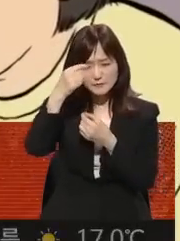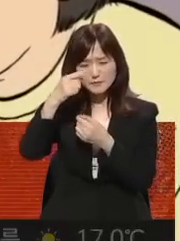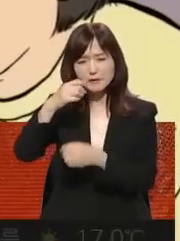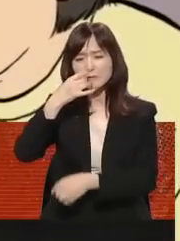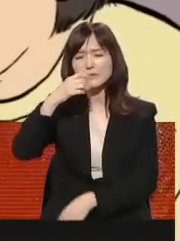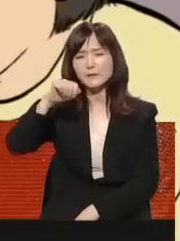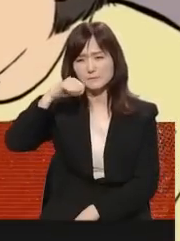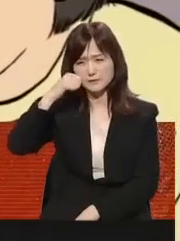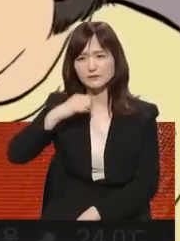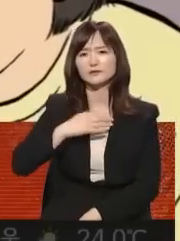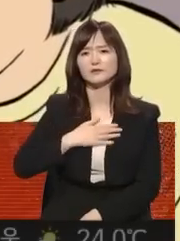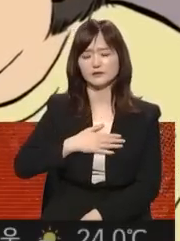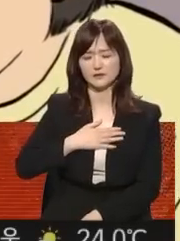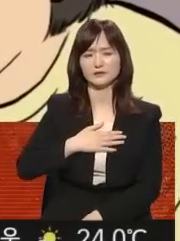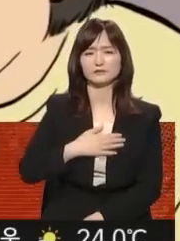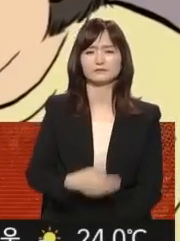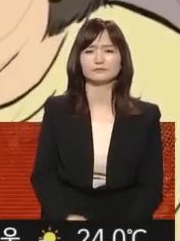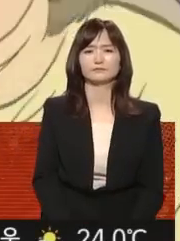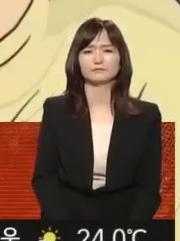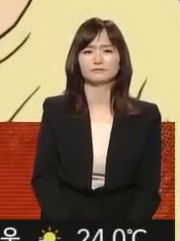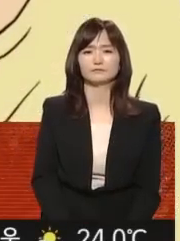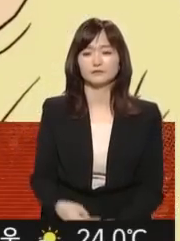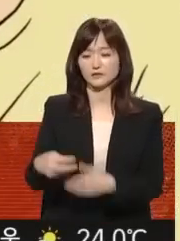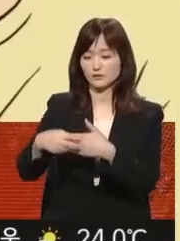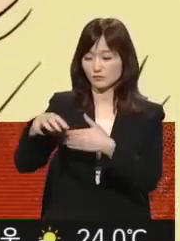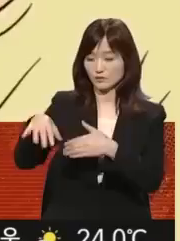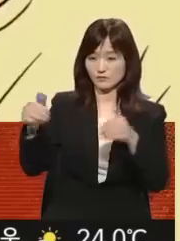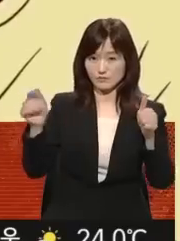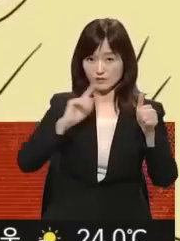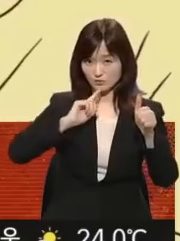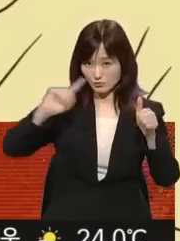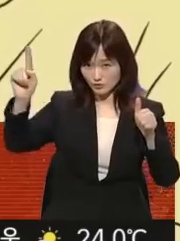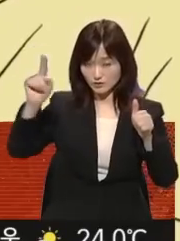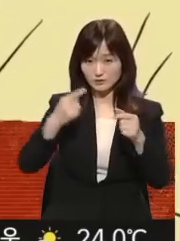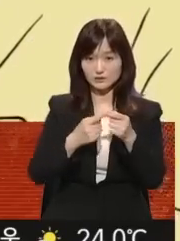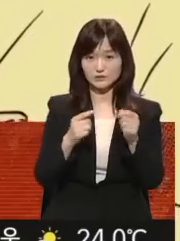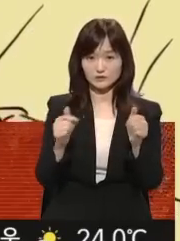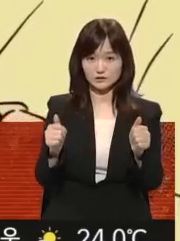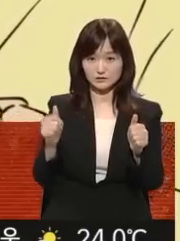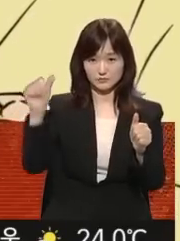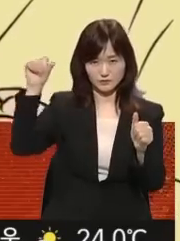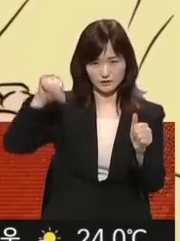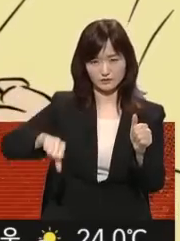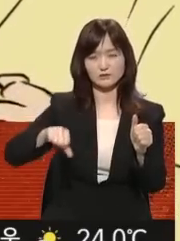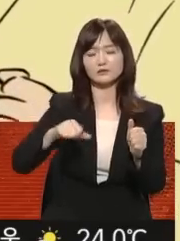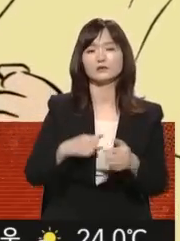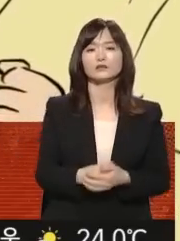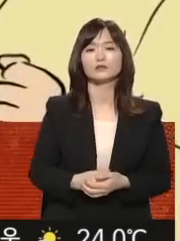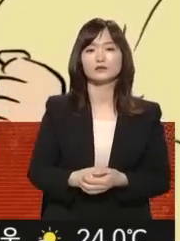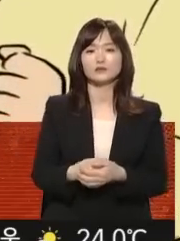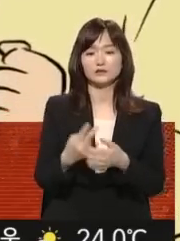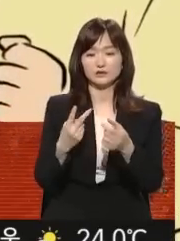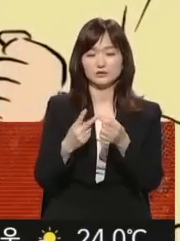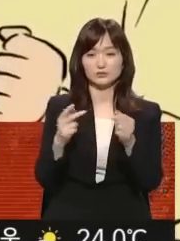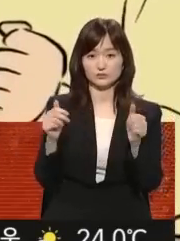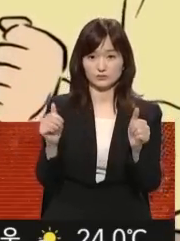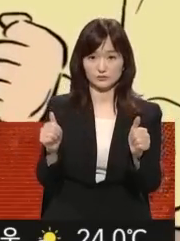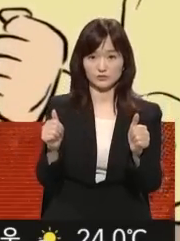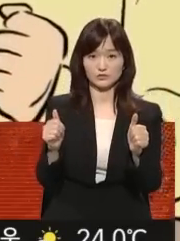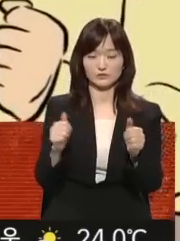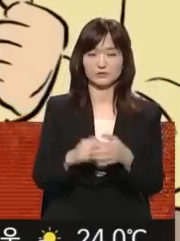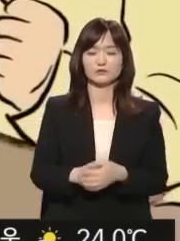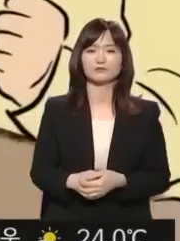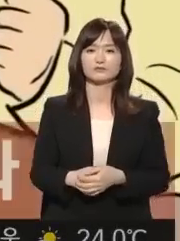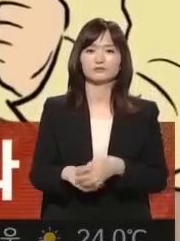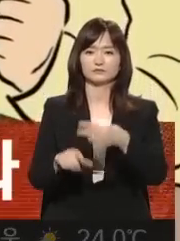정도라고 그렇게 어머니가 전했습니다 병원 상대로 의료소송을 했는데요 1심 재판은 페소를 했습니다 하지만 항소심이 진행됐고